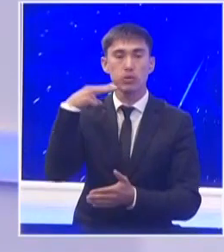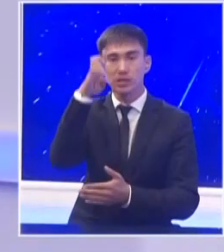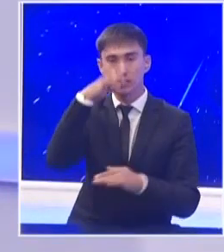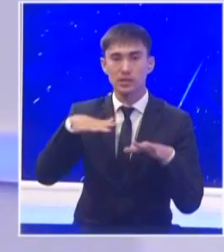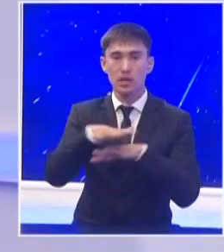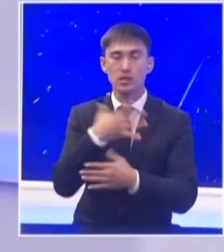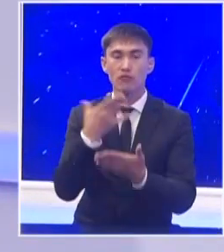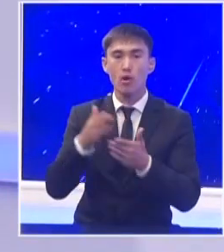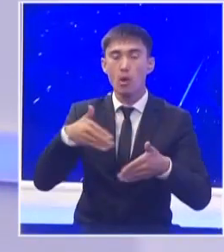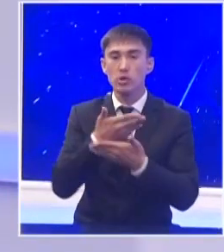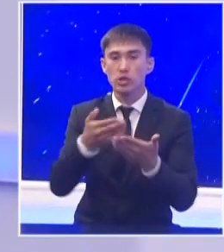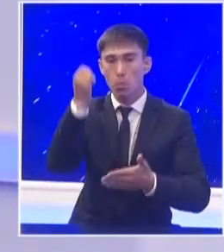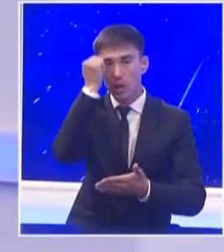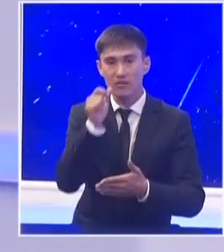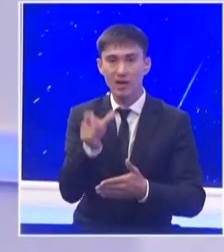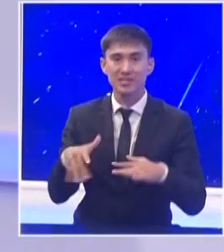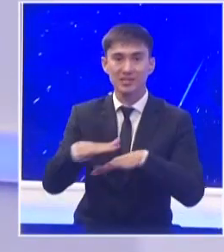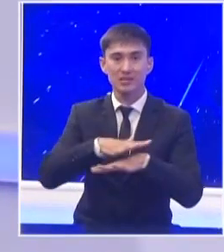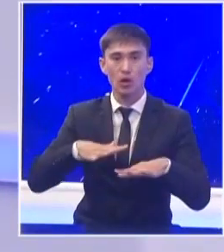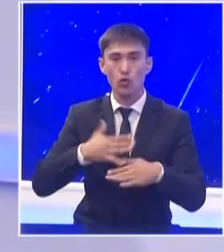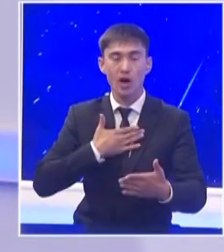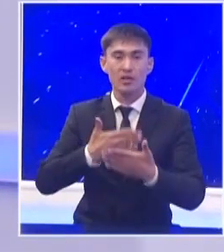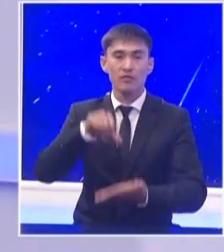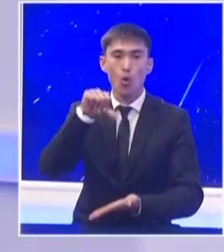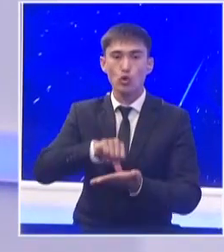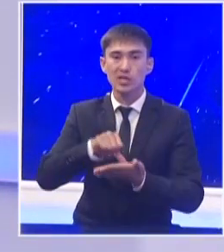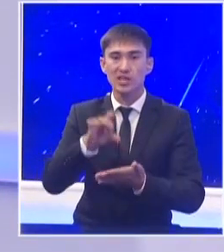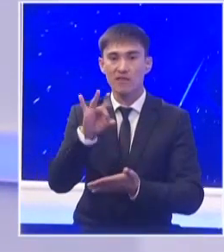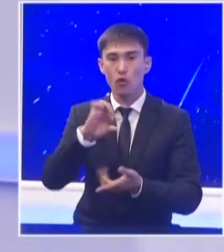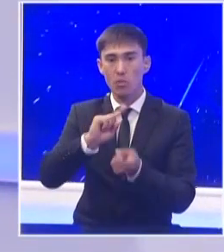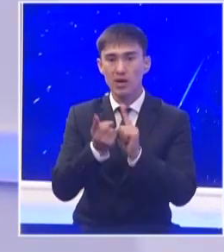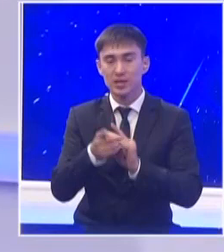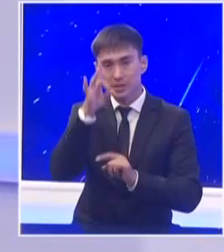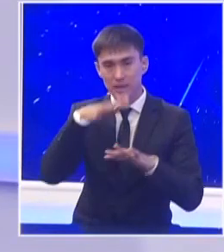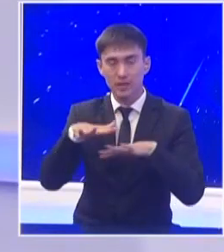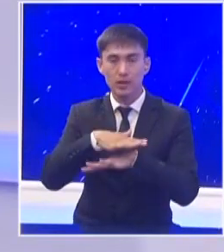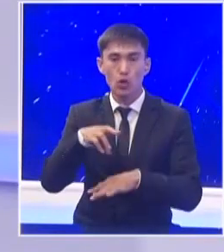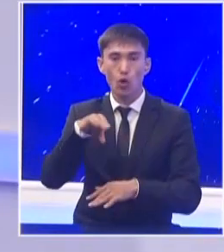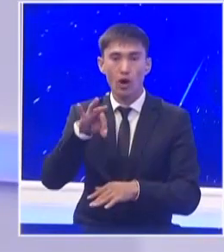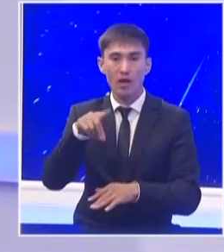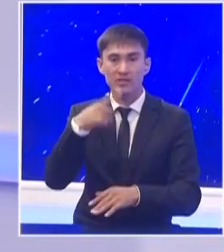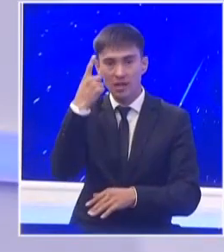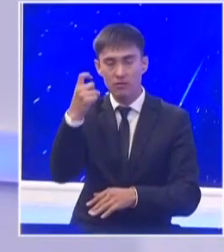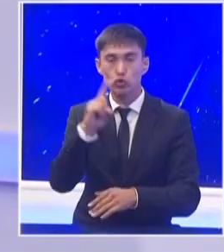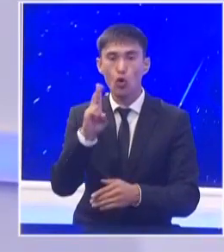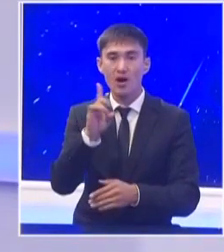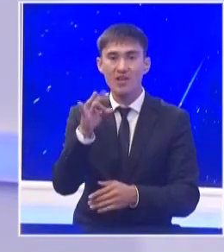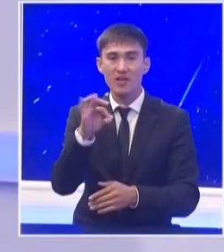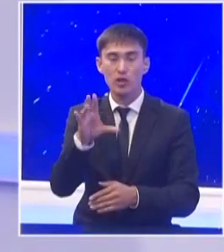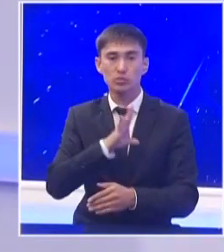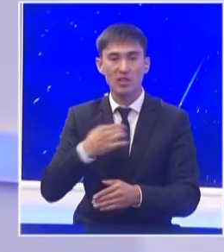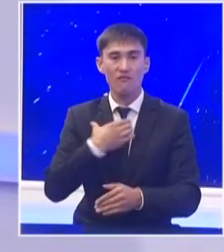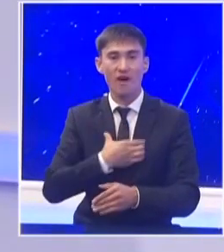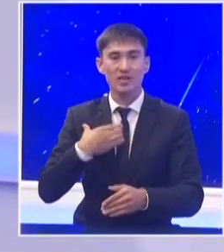Президент страны в своем обращении поблагодарил казахстанский народ за активное участие в реформах страны. Касым-Жомарт Токаев заявил, что референдум